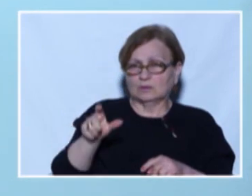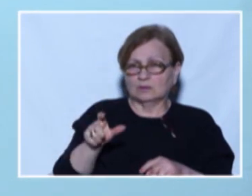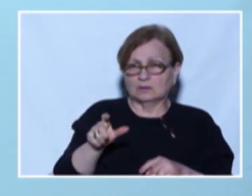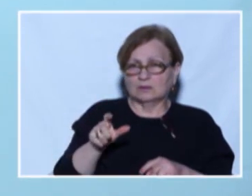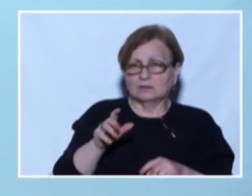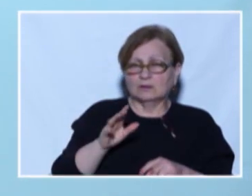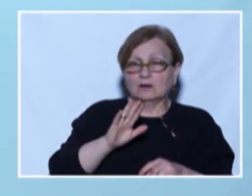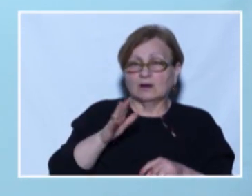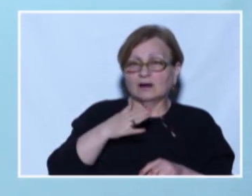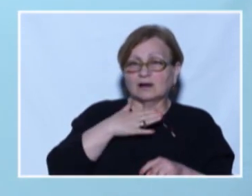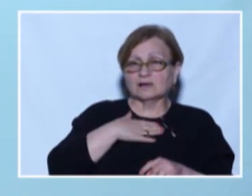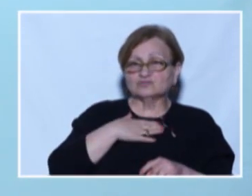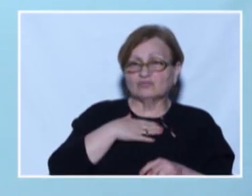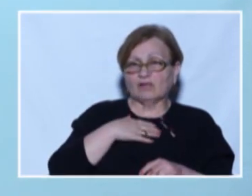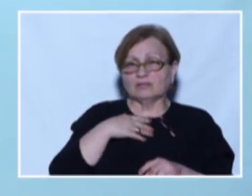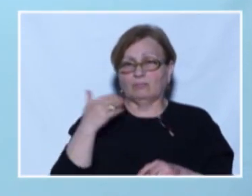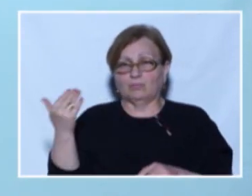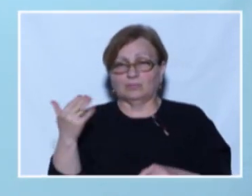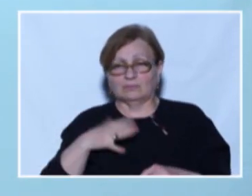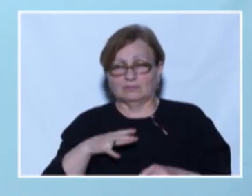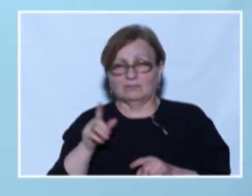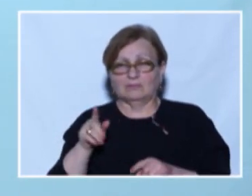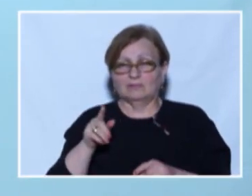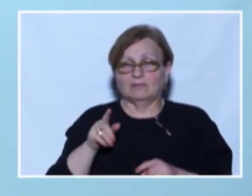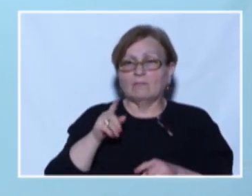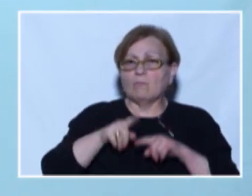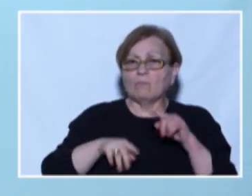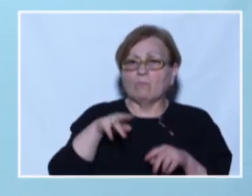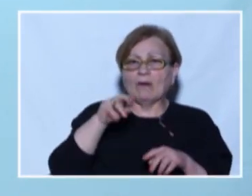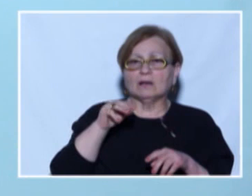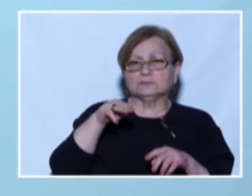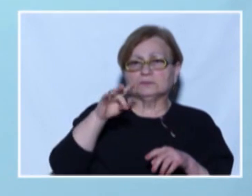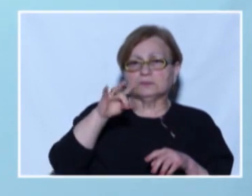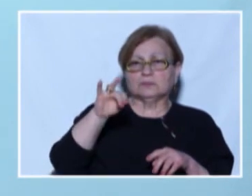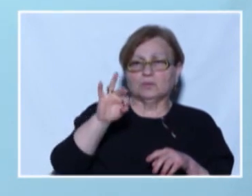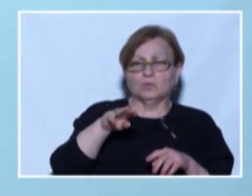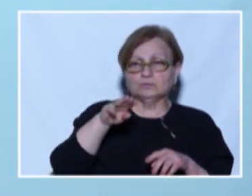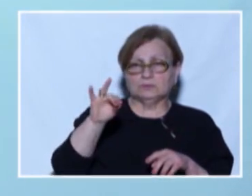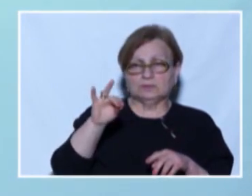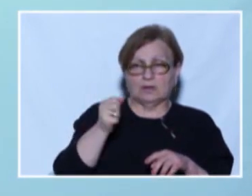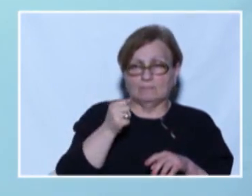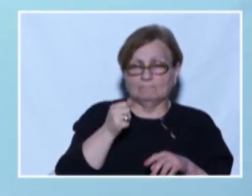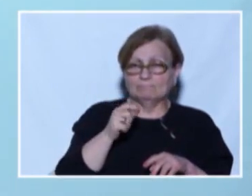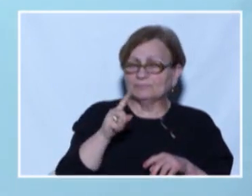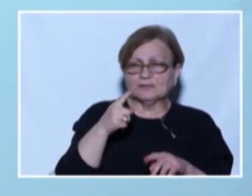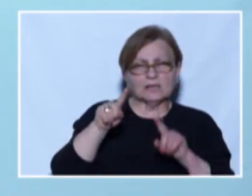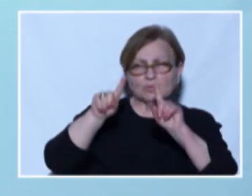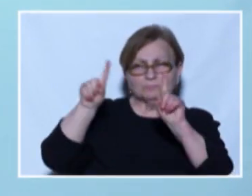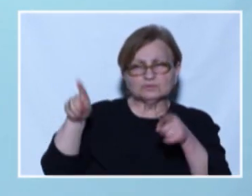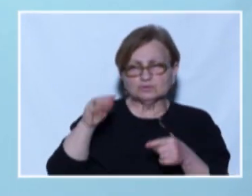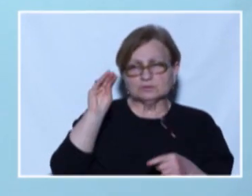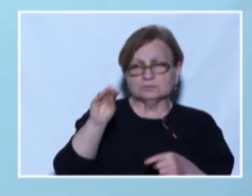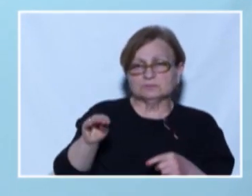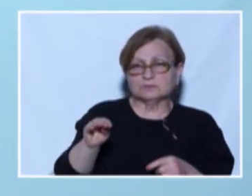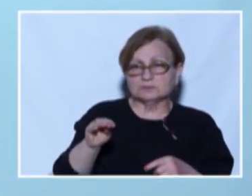არა ჩვენებური, ჩხილებში უწერი ეს, პატრიოტია. მოდი გავმარტოთ ეს რა, რატომ ჩაწერა ჩხილებში